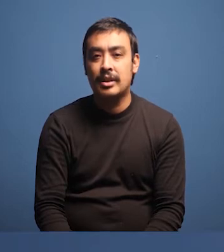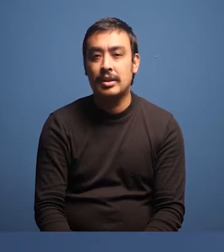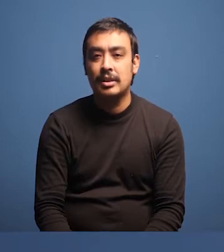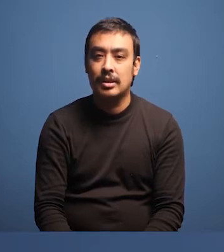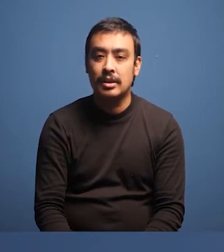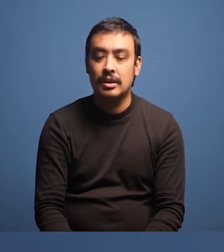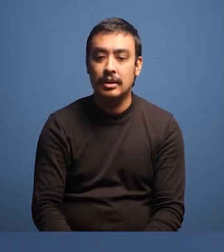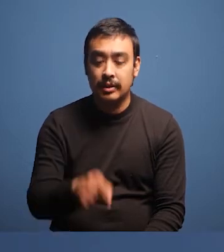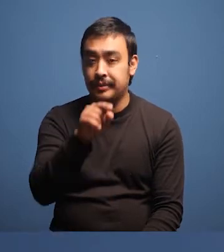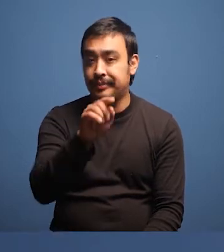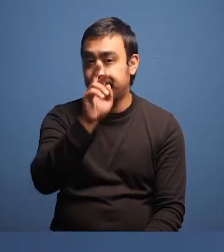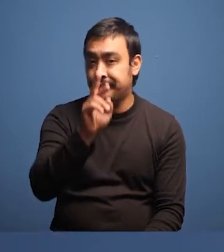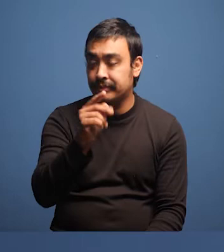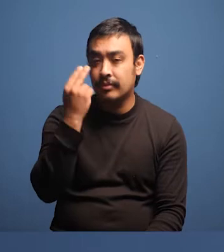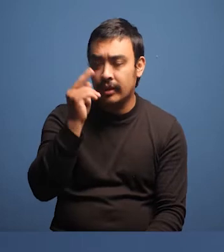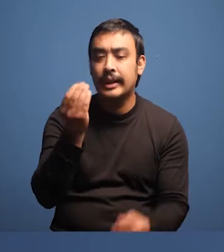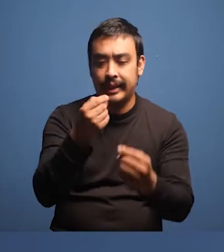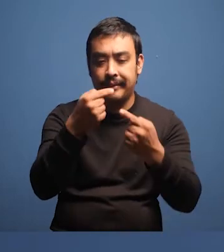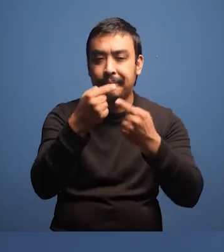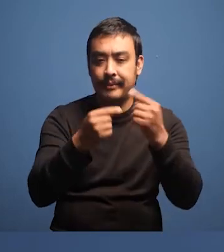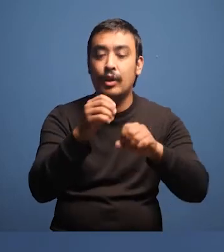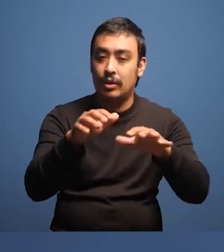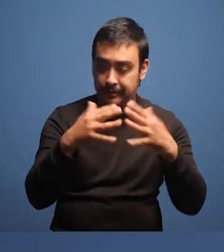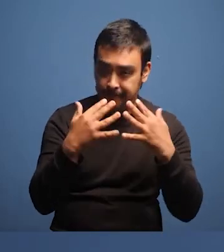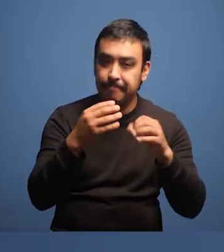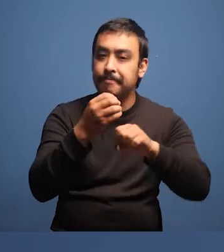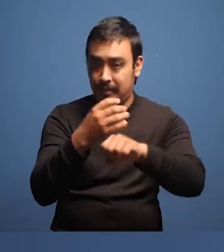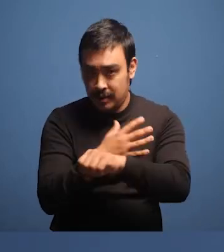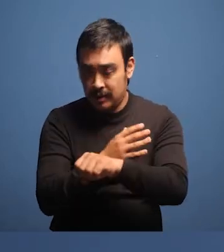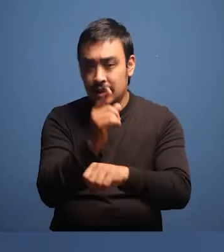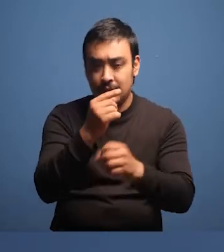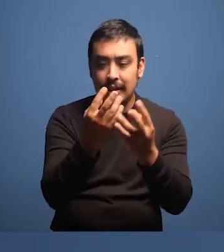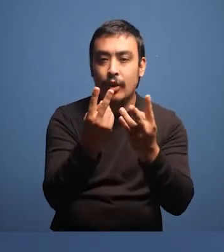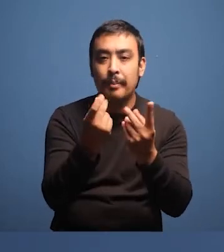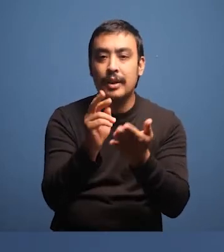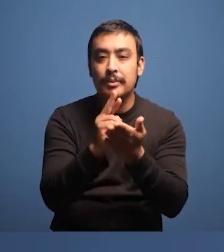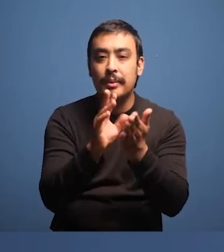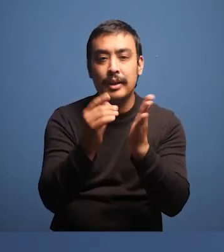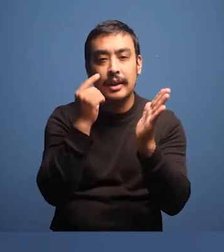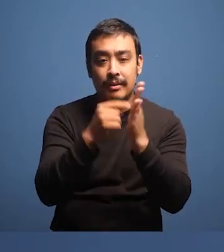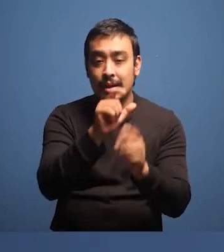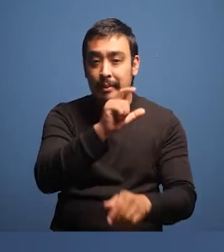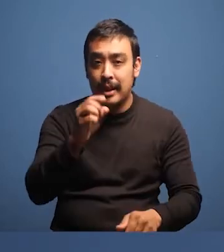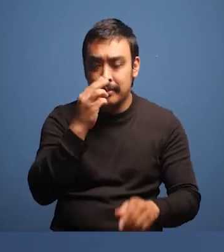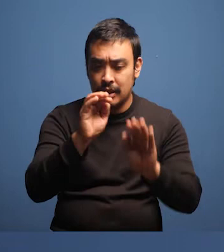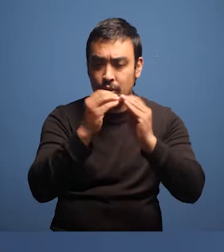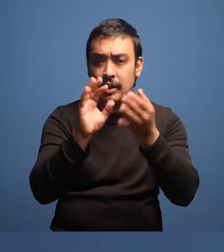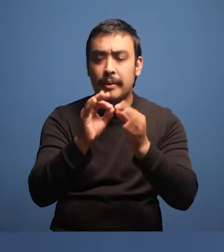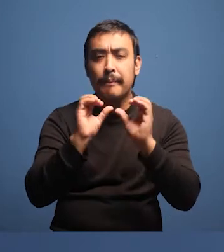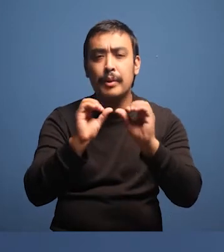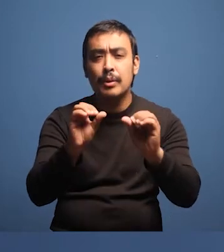सो यो रहेको थियो केही नेगेटिभ इम्प्याक्ट्सहरू र एउटा डाटाले पनि के देखाएको छ भने नेपालमा चाहिँ सोसियल मिडिया युजर्सहरू चाहिँ